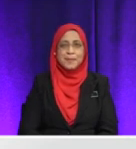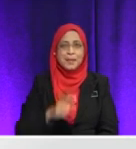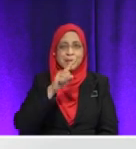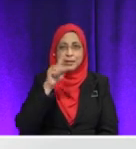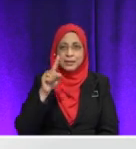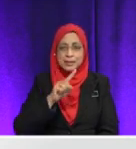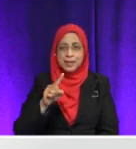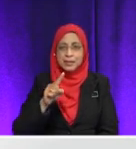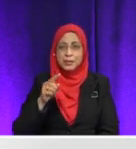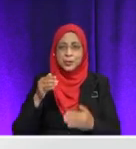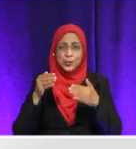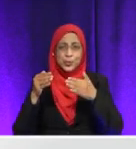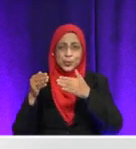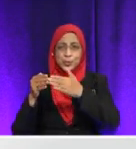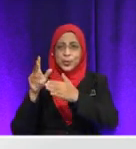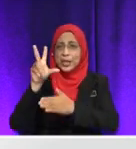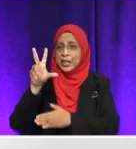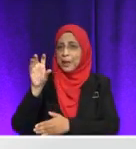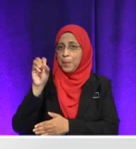30° ini